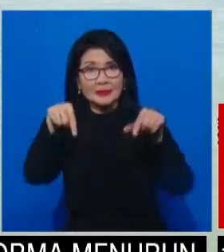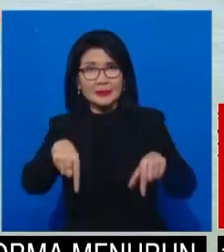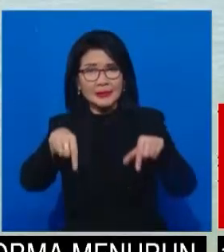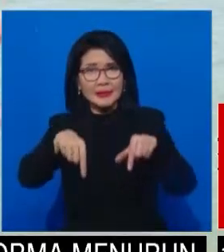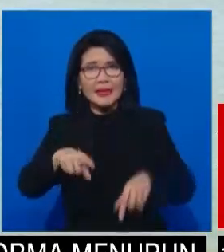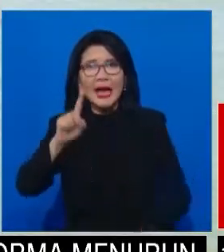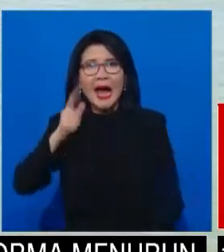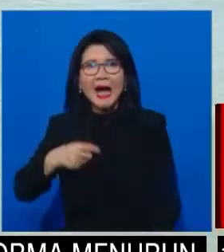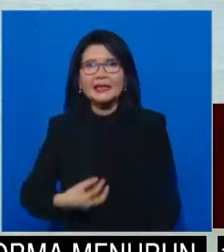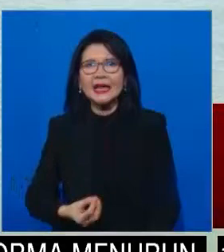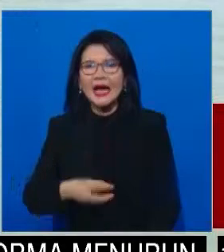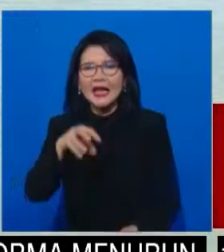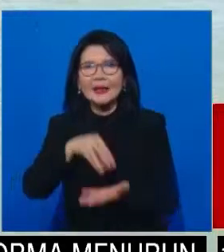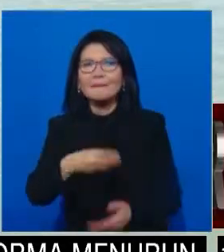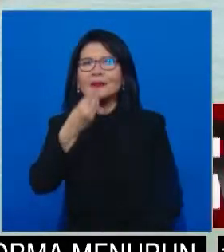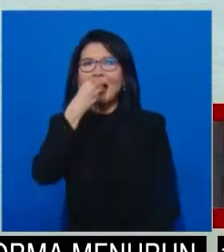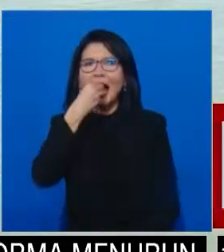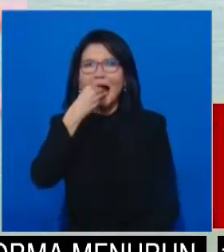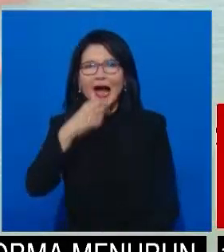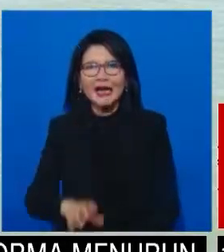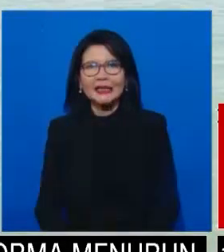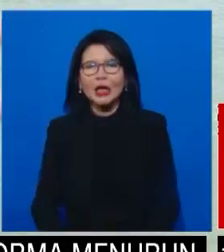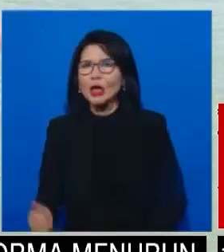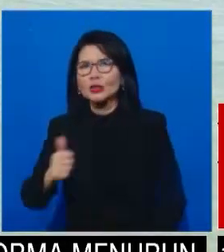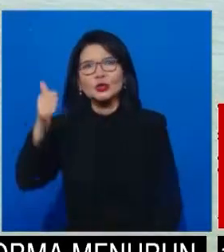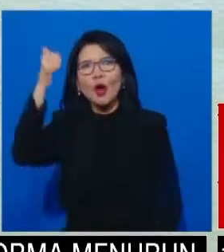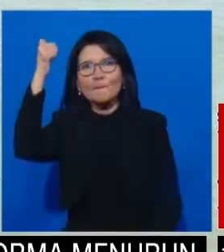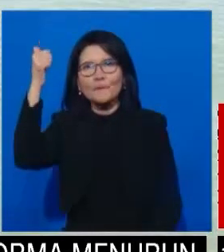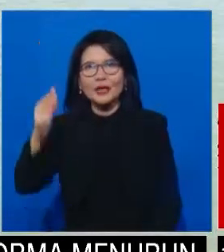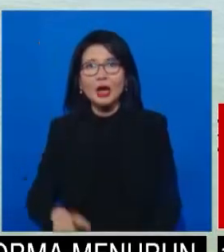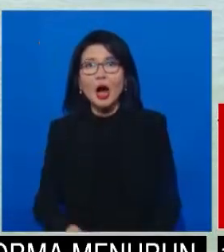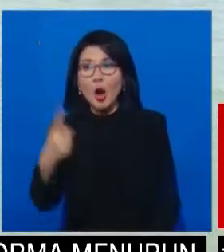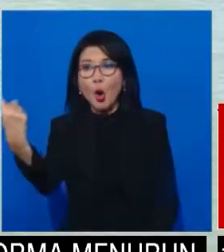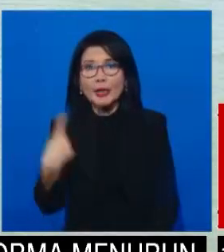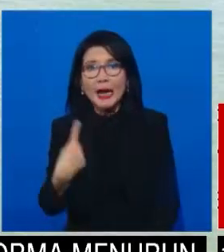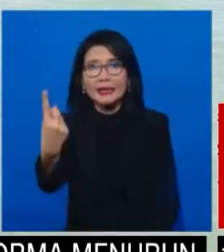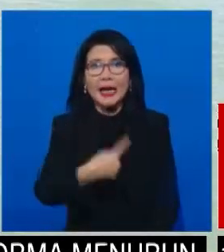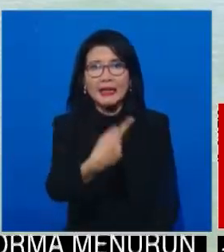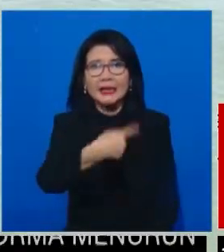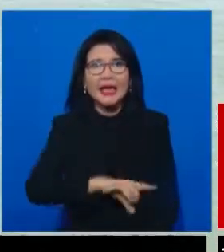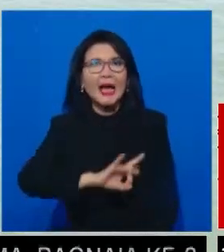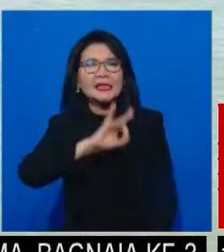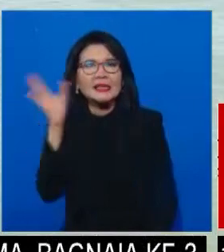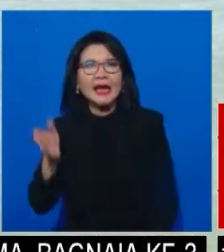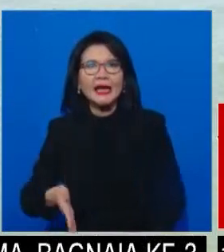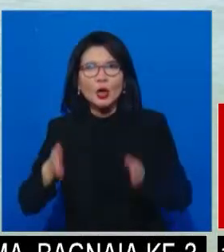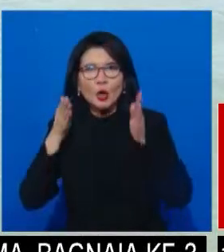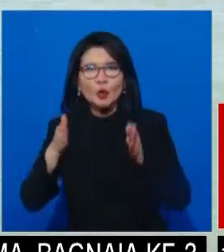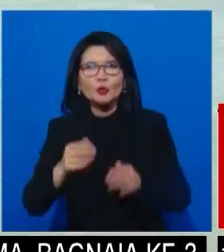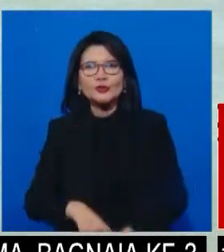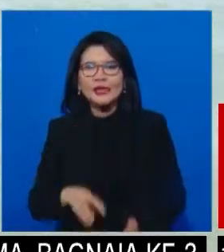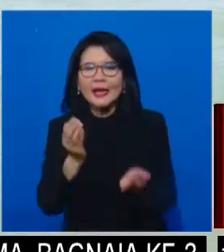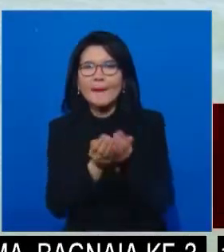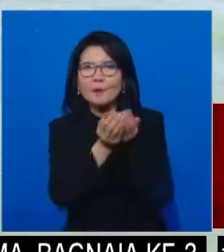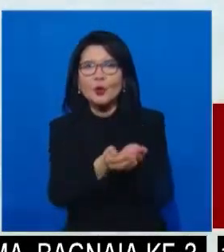ada kantinnya loh, kantinnya yang famous banget. Orang datang ke sini tidak hanya untuk urusan Kesyah Bandaran aja, tapi